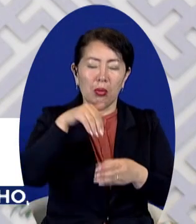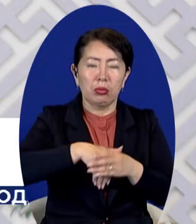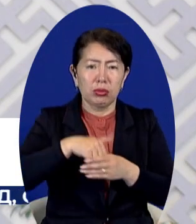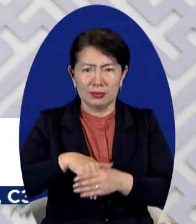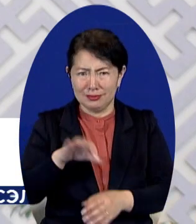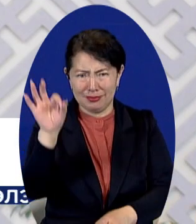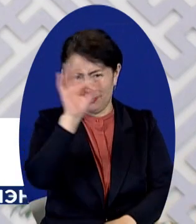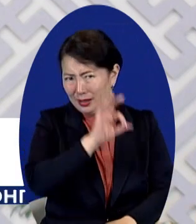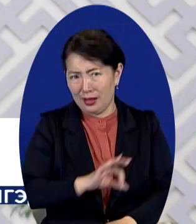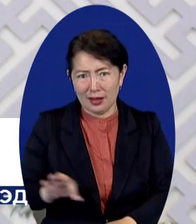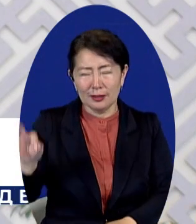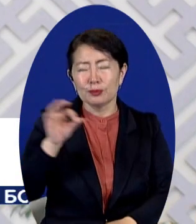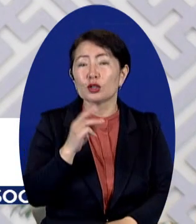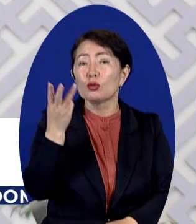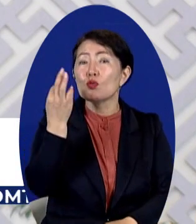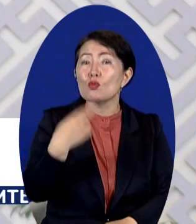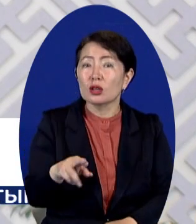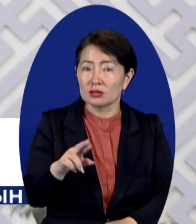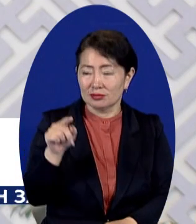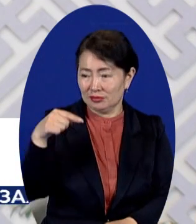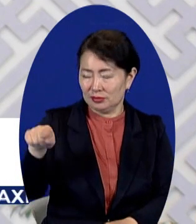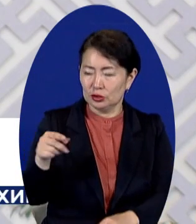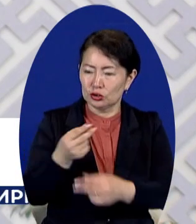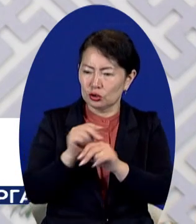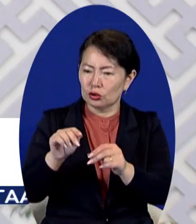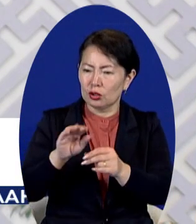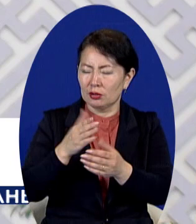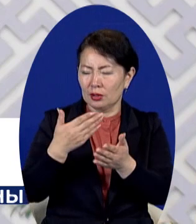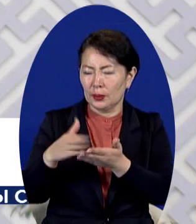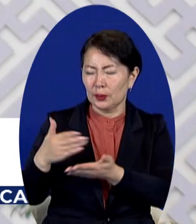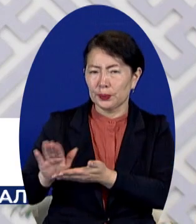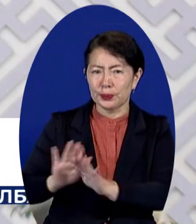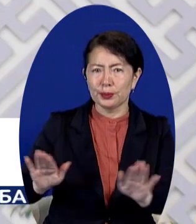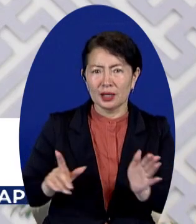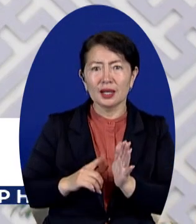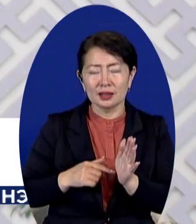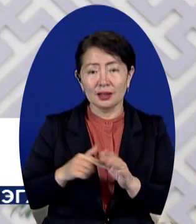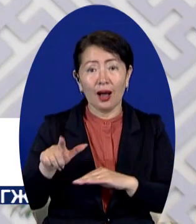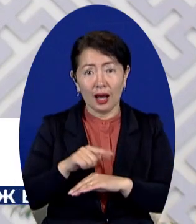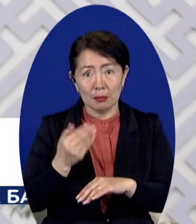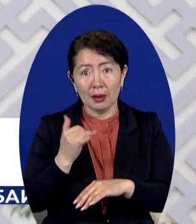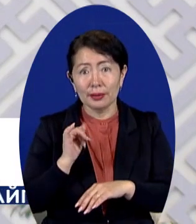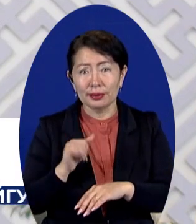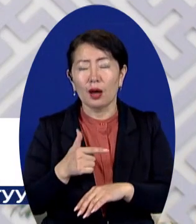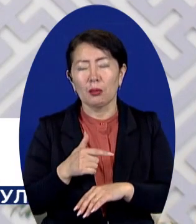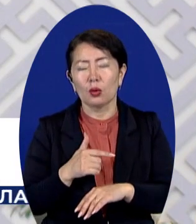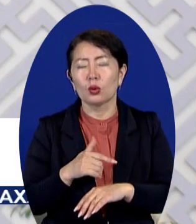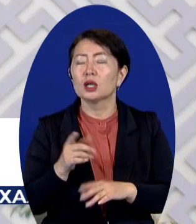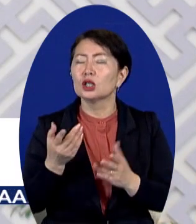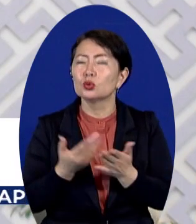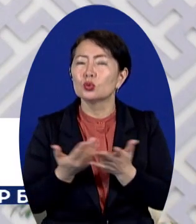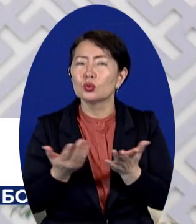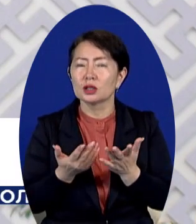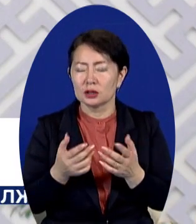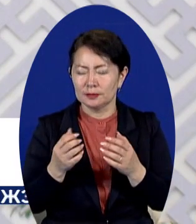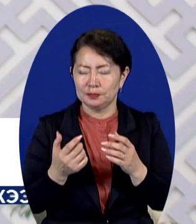Тодорхой хэмжээнд модын зайлшгүй одоо чөлөөлөх шаардлагатай талбай гэж байдаг л да. энэ ямар талбаанууд ордгоо гэхлээр зэрэг